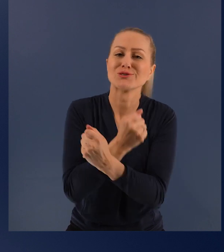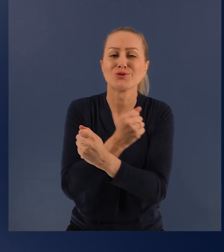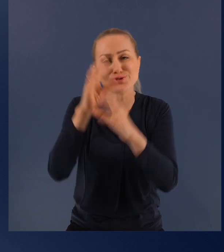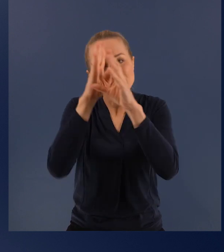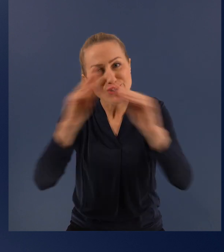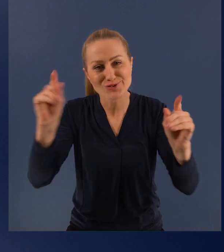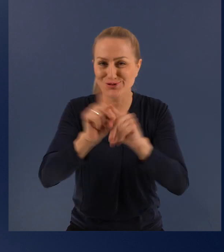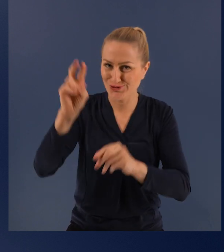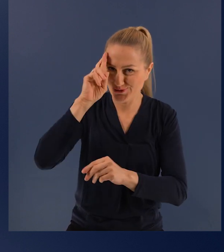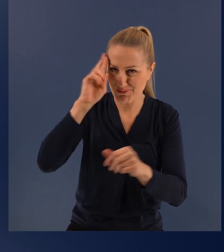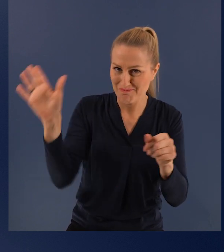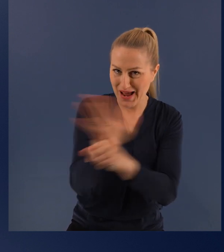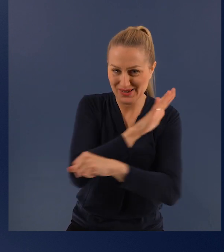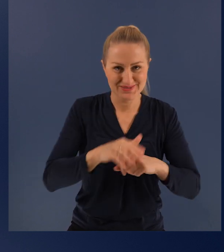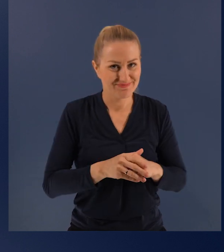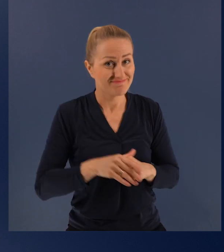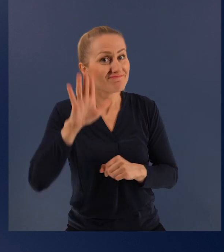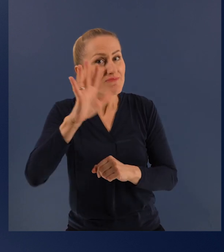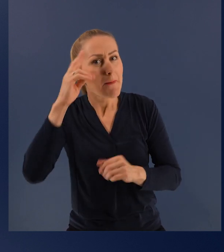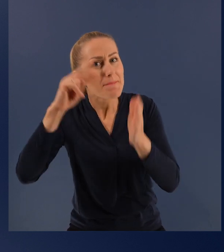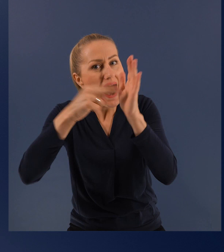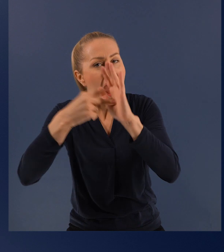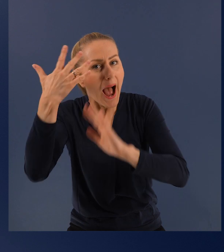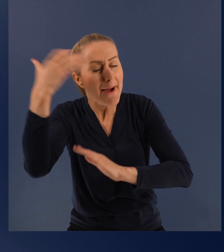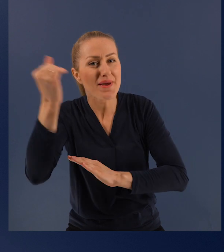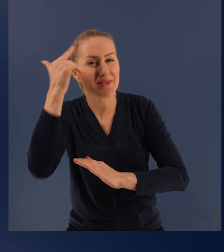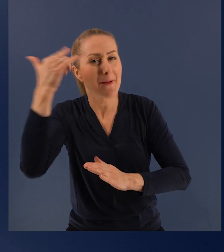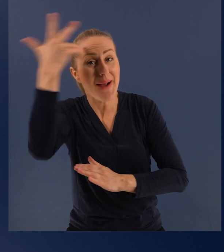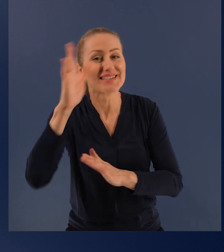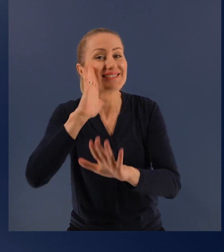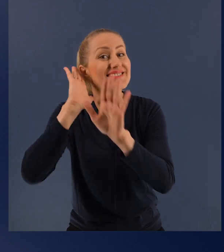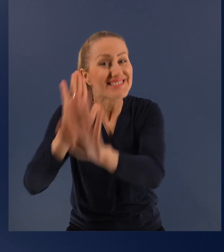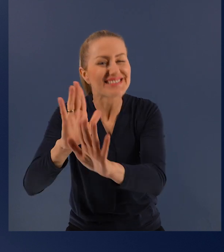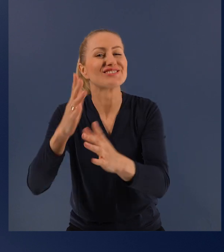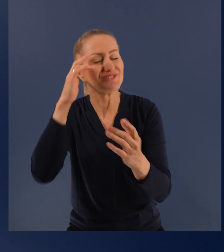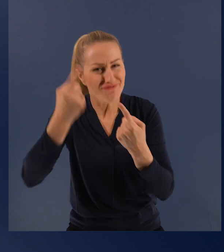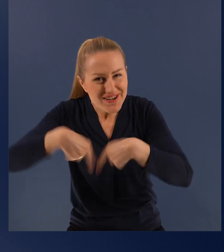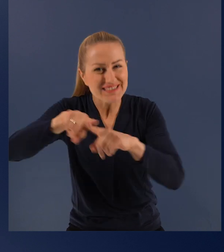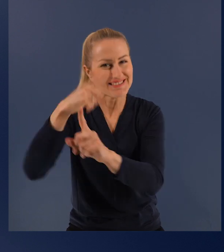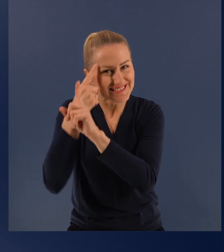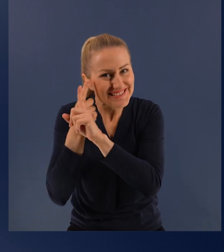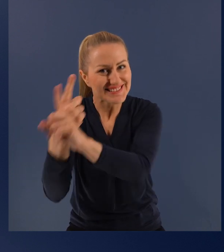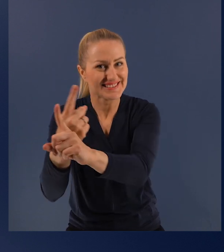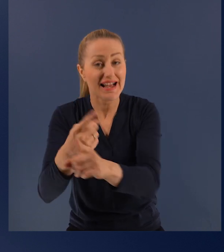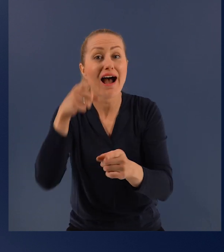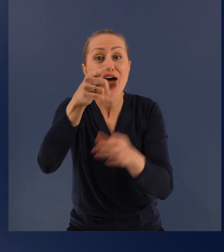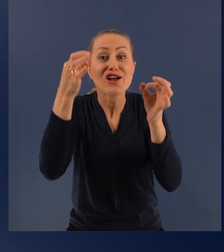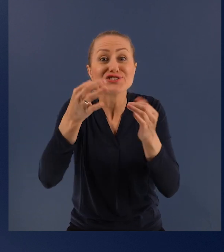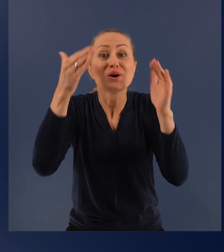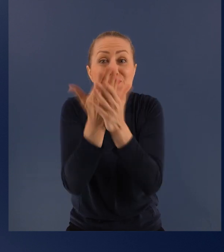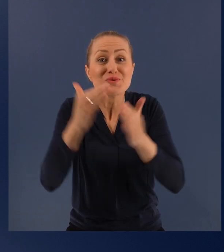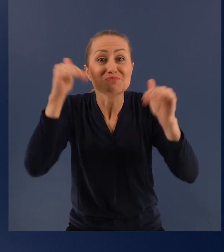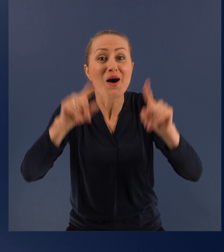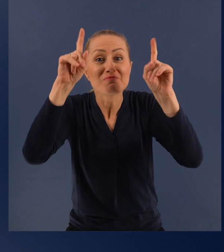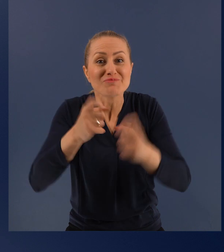szacunku i zrozumienia. Miejcie ambitne plany i wielkie marzenia i pozostańcie im zawsze wierni. Już dziś możecie zacząć